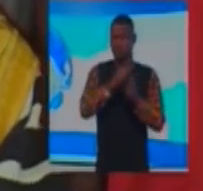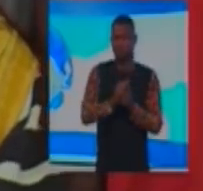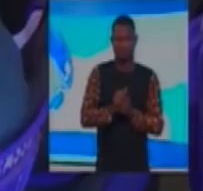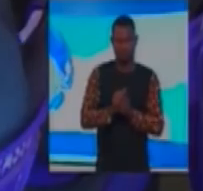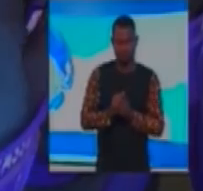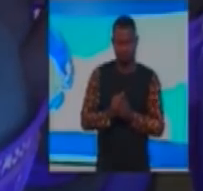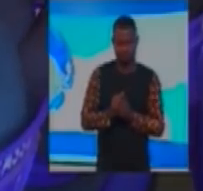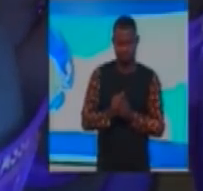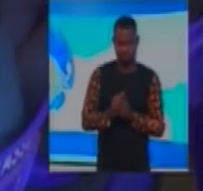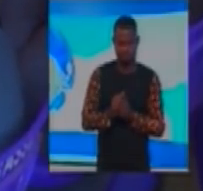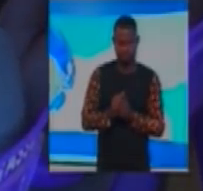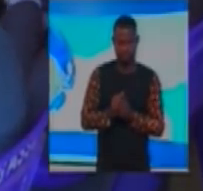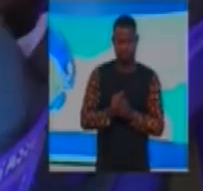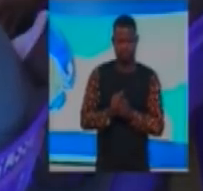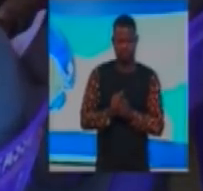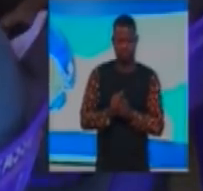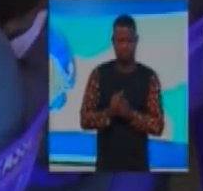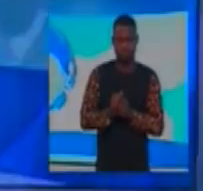Dagassou.